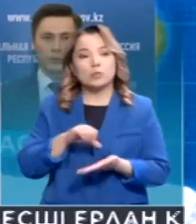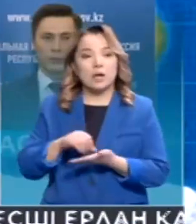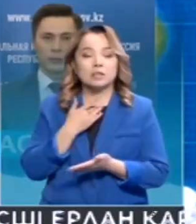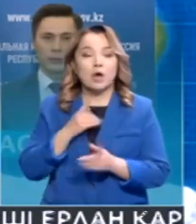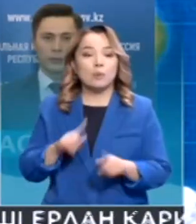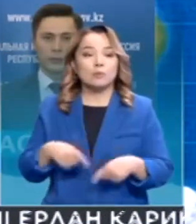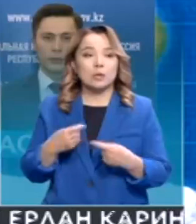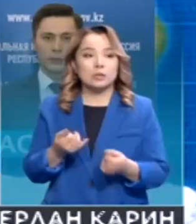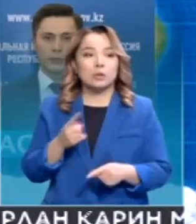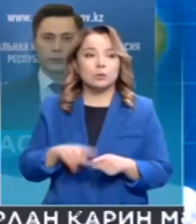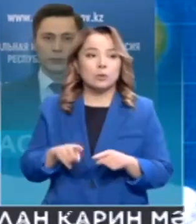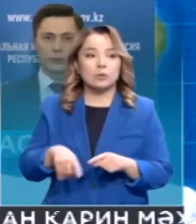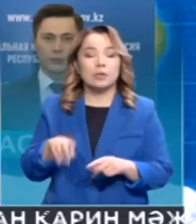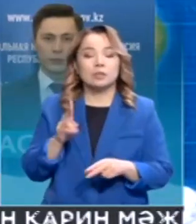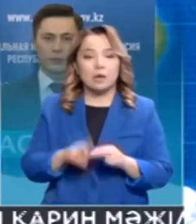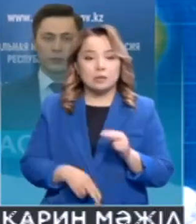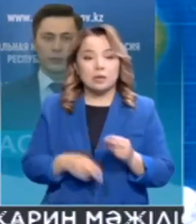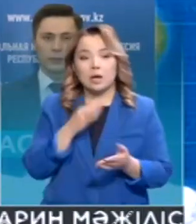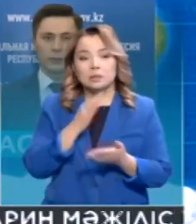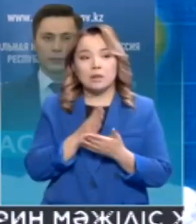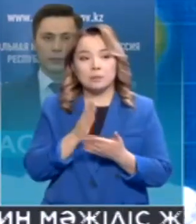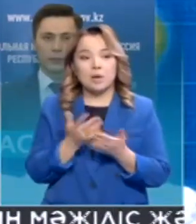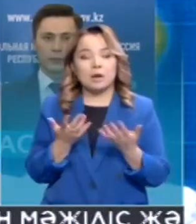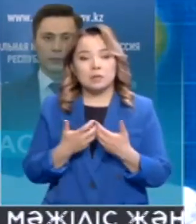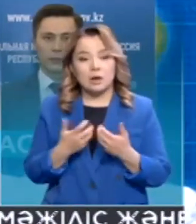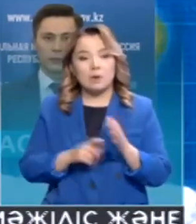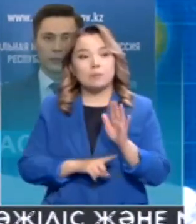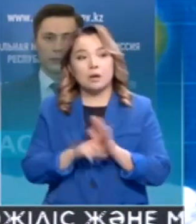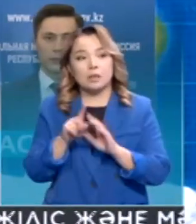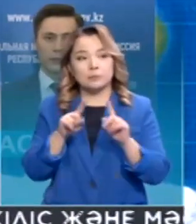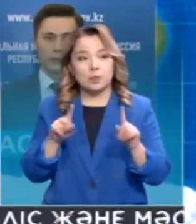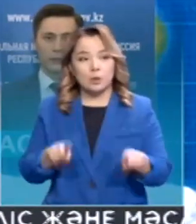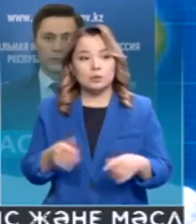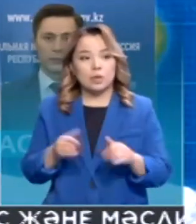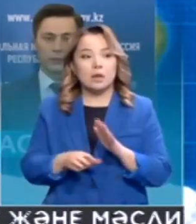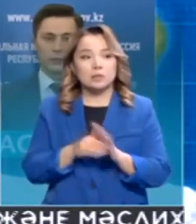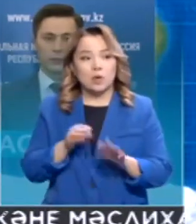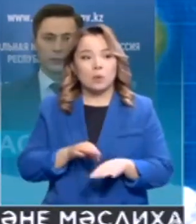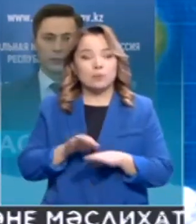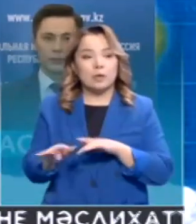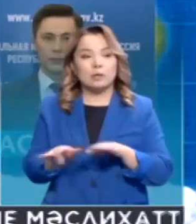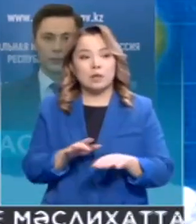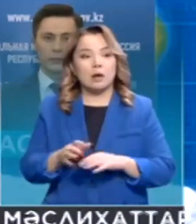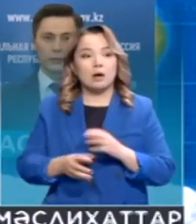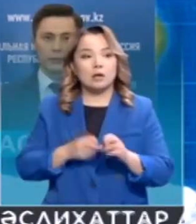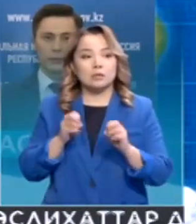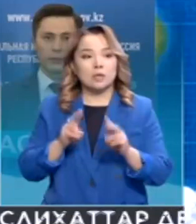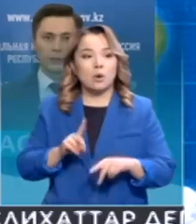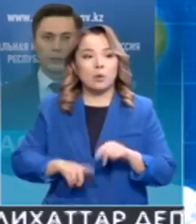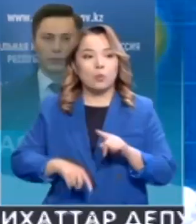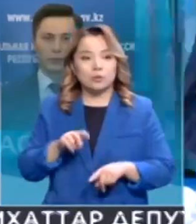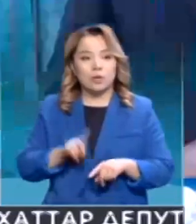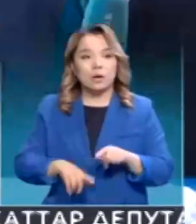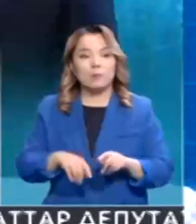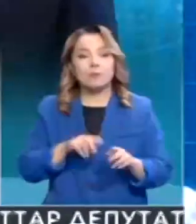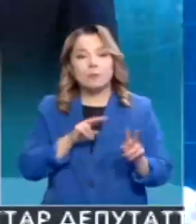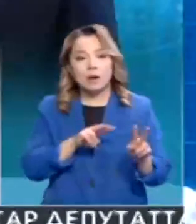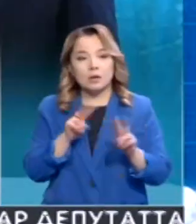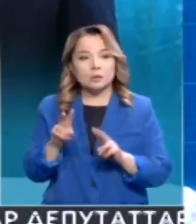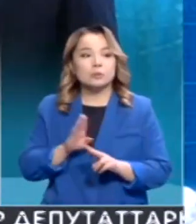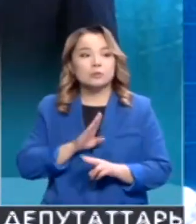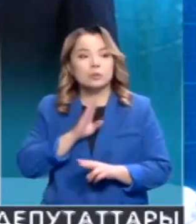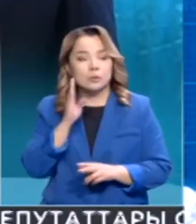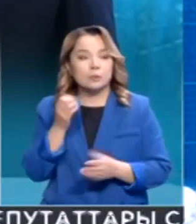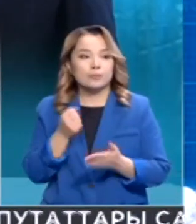беру жаңа ғана тоқтатылып, бюллетендерді санау басталды. Сайлау процесін халықаралық және отандық байқаушылар таңнан